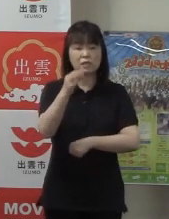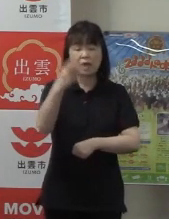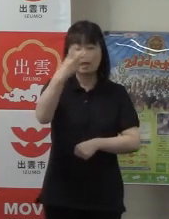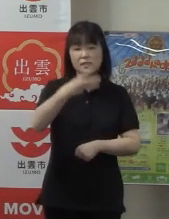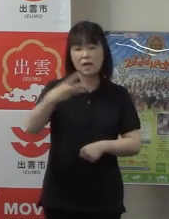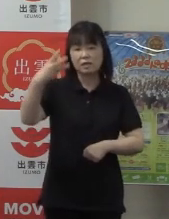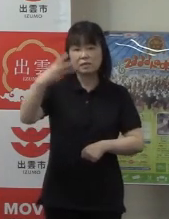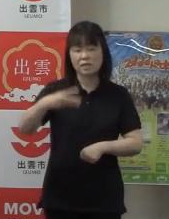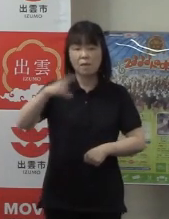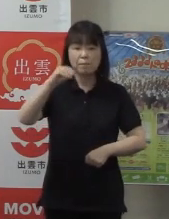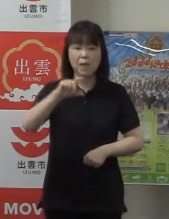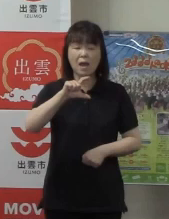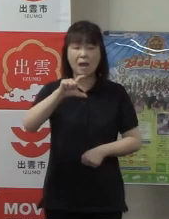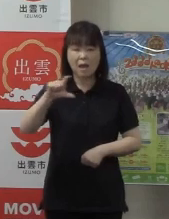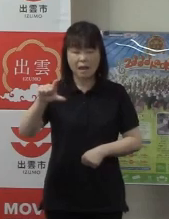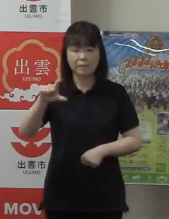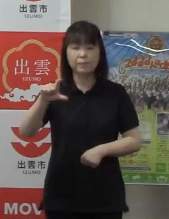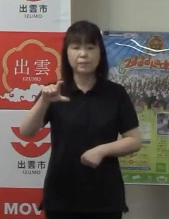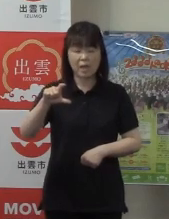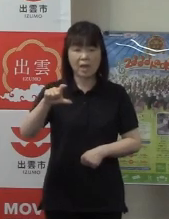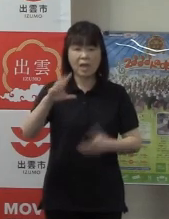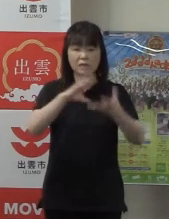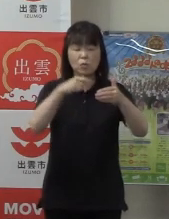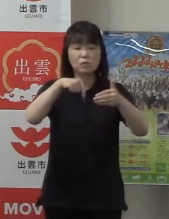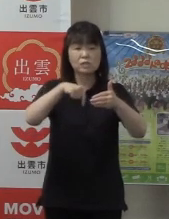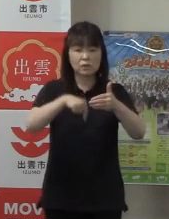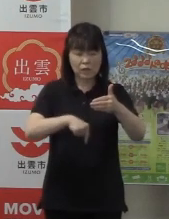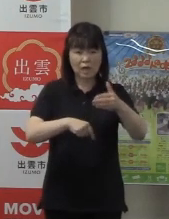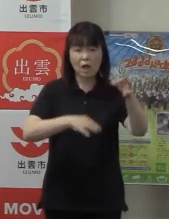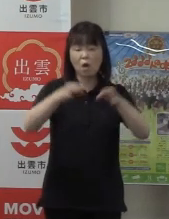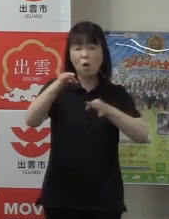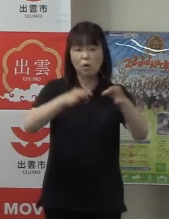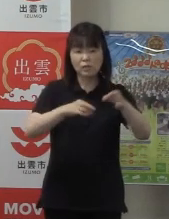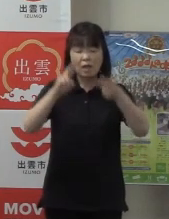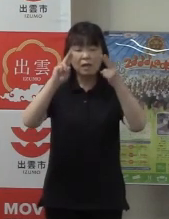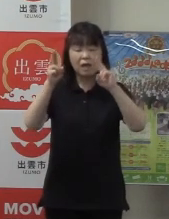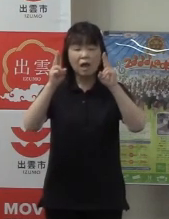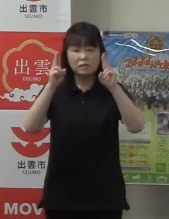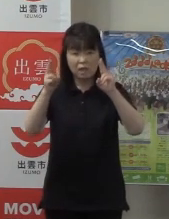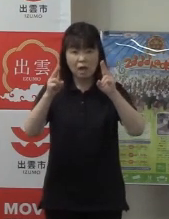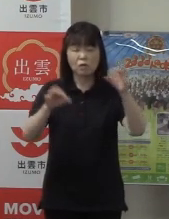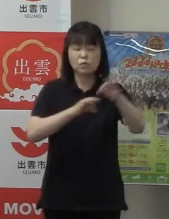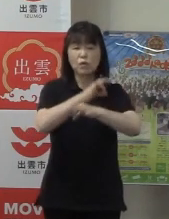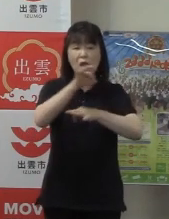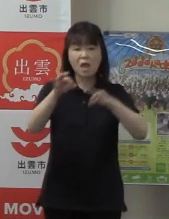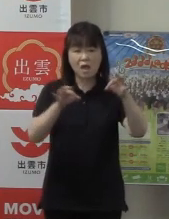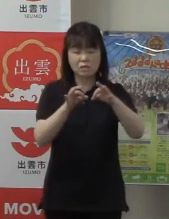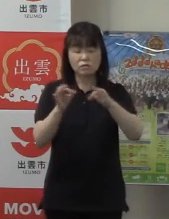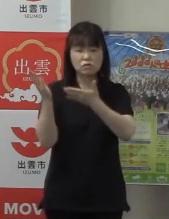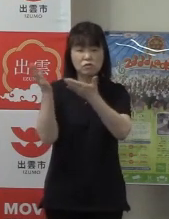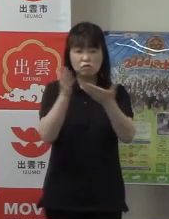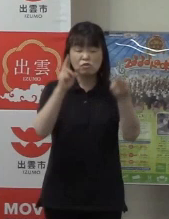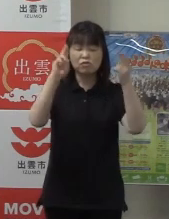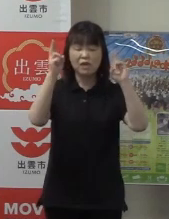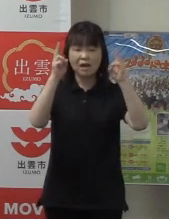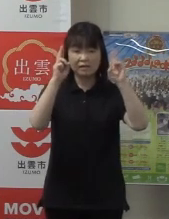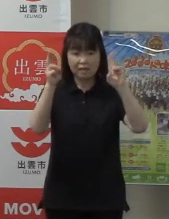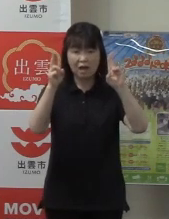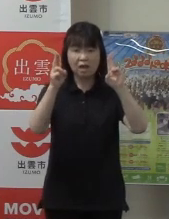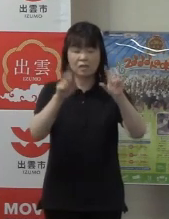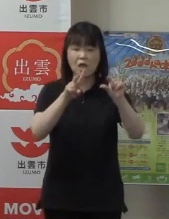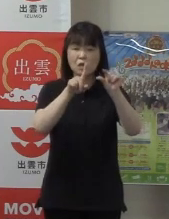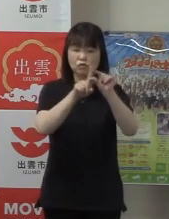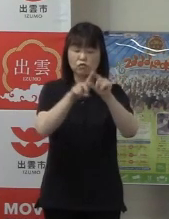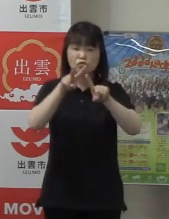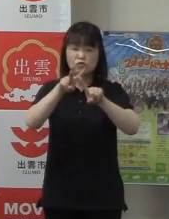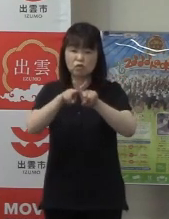ありまして、対象は市内に店舗事業所等を有する貨物運送事業者で、中小企業事業